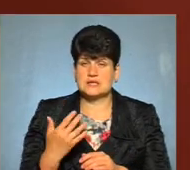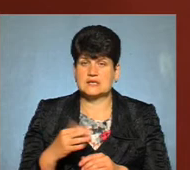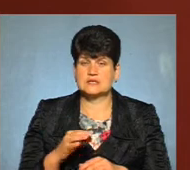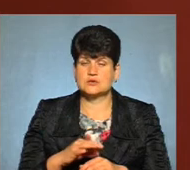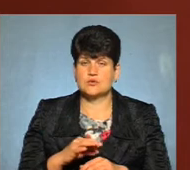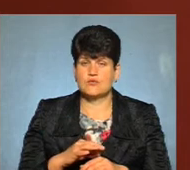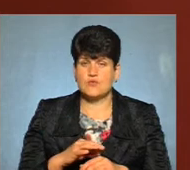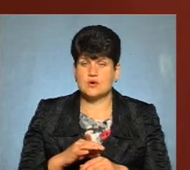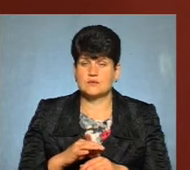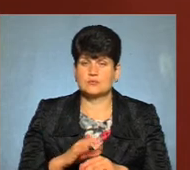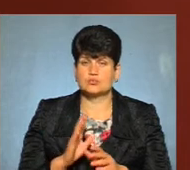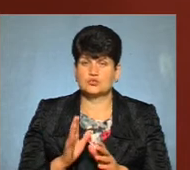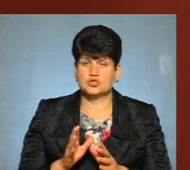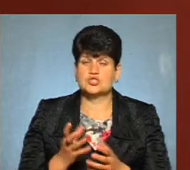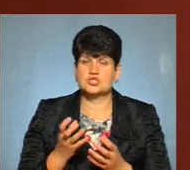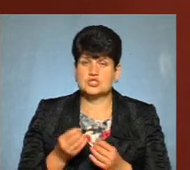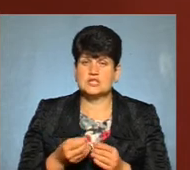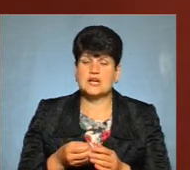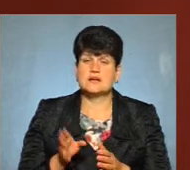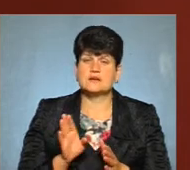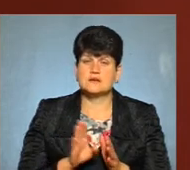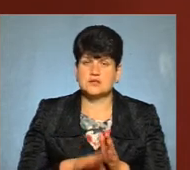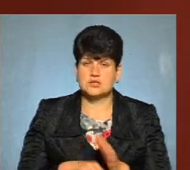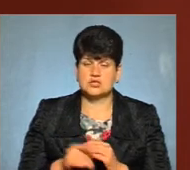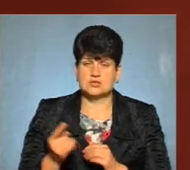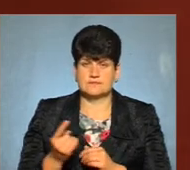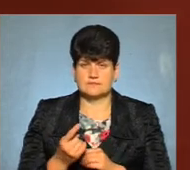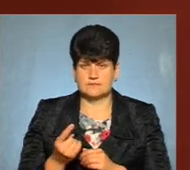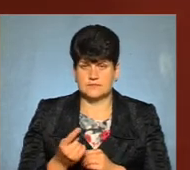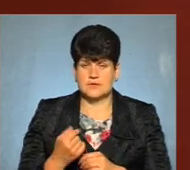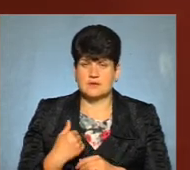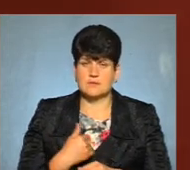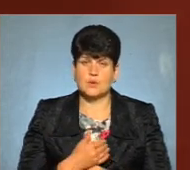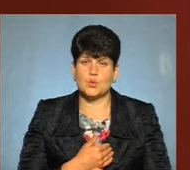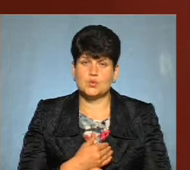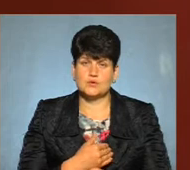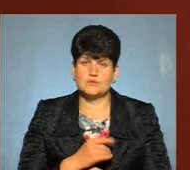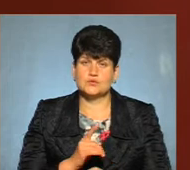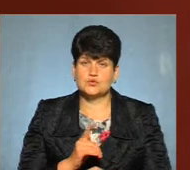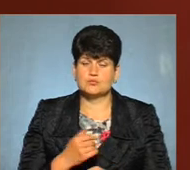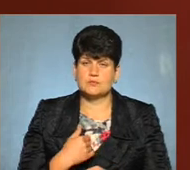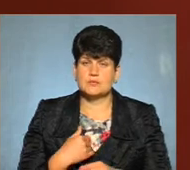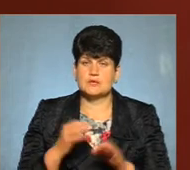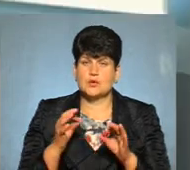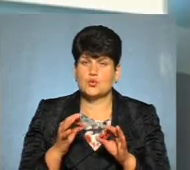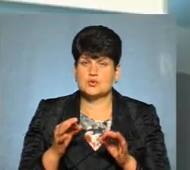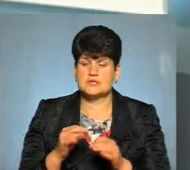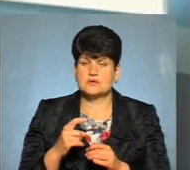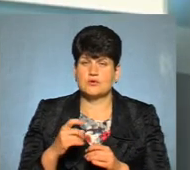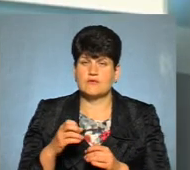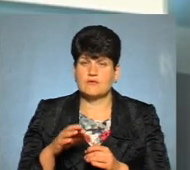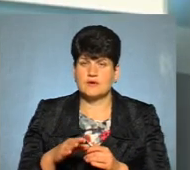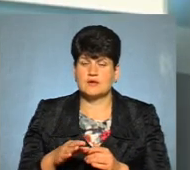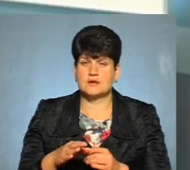хворих ще складнішим, аніж перший. То я би хотів, щоб ми на осінню хвилю от винесли